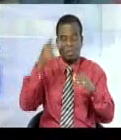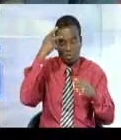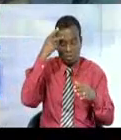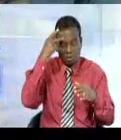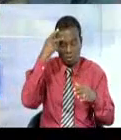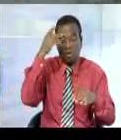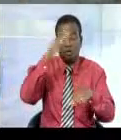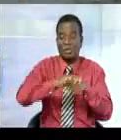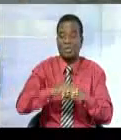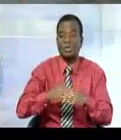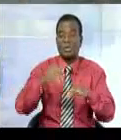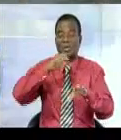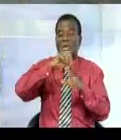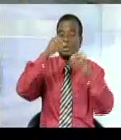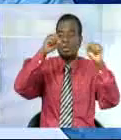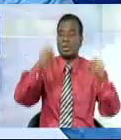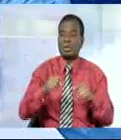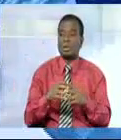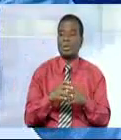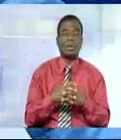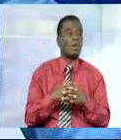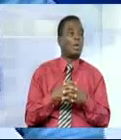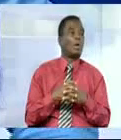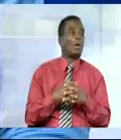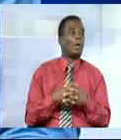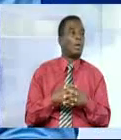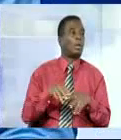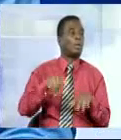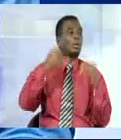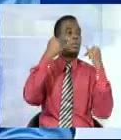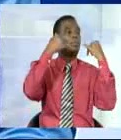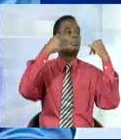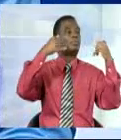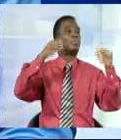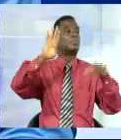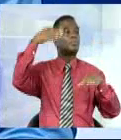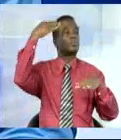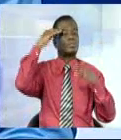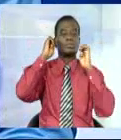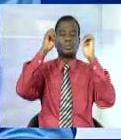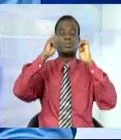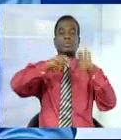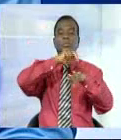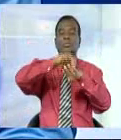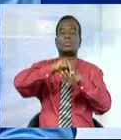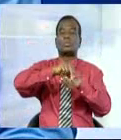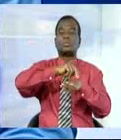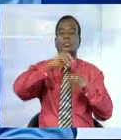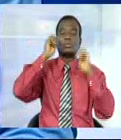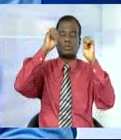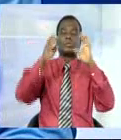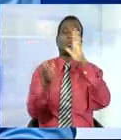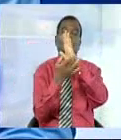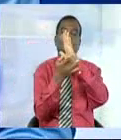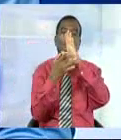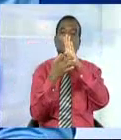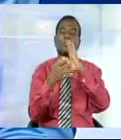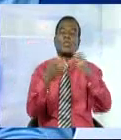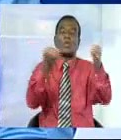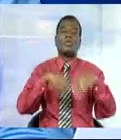le principe pollueur-payeur. Autre information, le ministère de l'Éducation nationale de l'enseignement technique